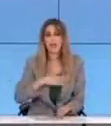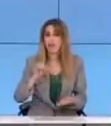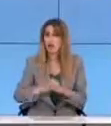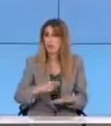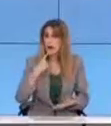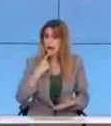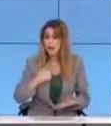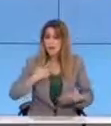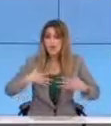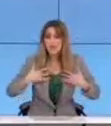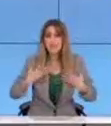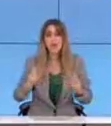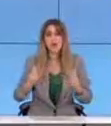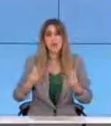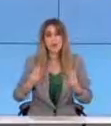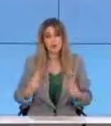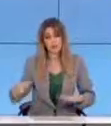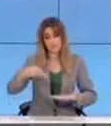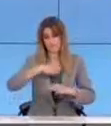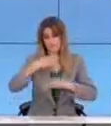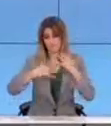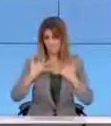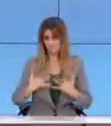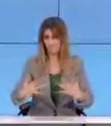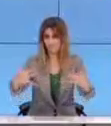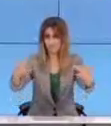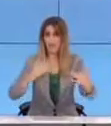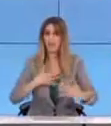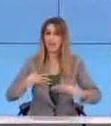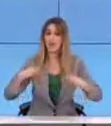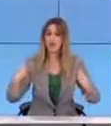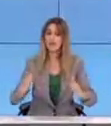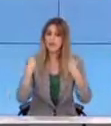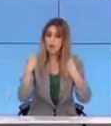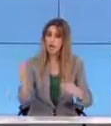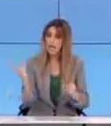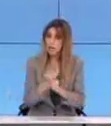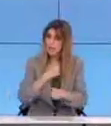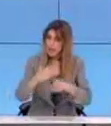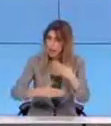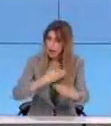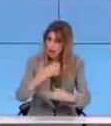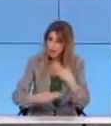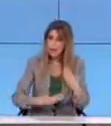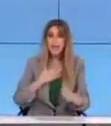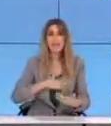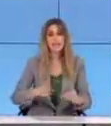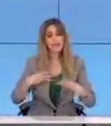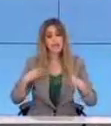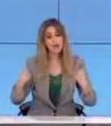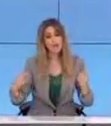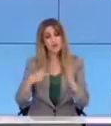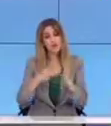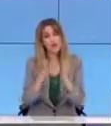ευχηθώ από καρδιάς καλή επιτυχία στις εργασίες σας και πάνω απ' όλα να ευχηθώ και το 19 να αποδειχθεί ένα ακόμα